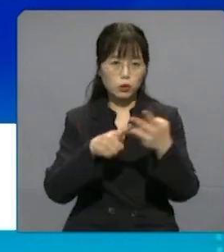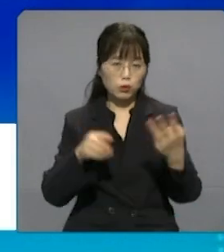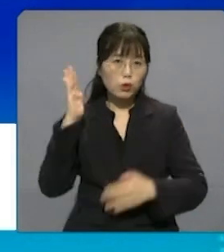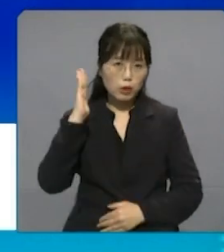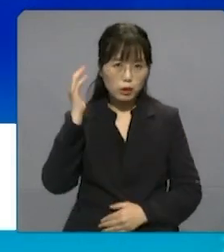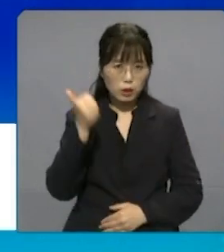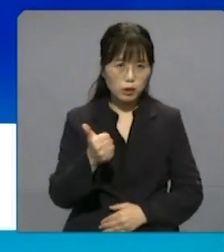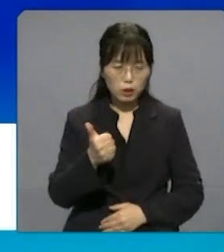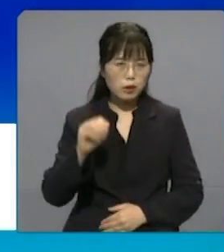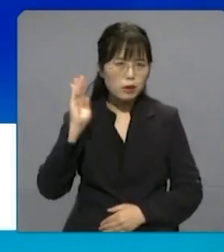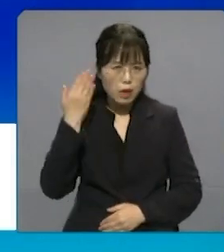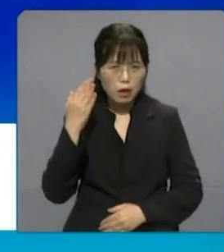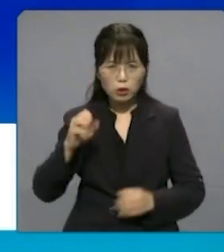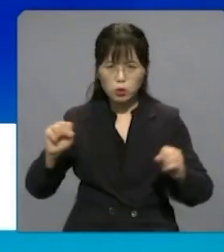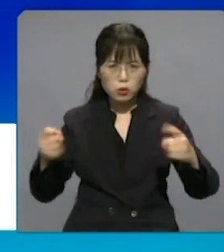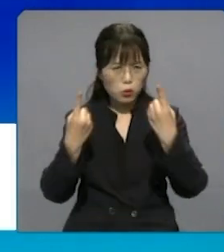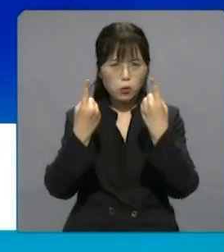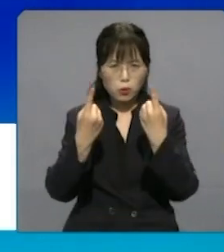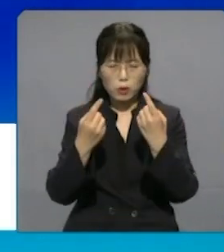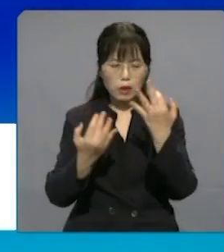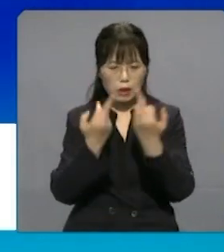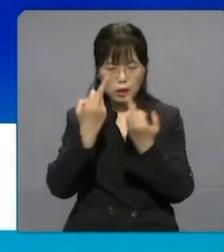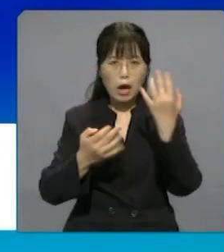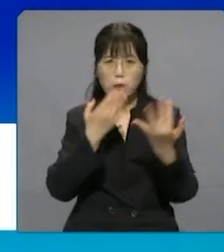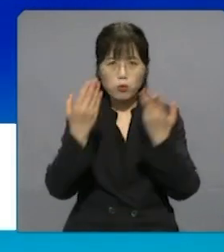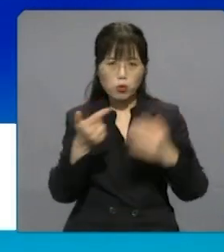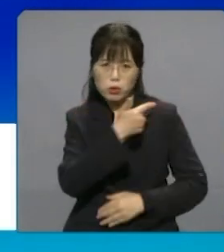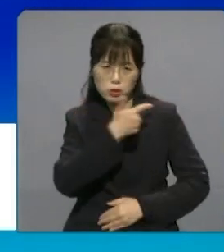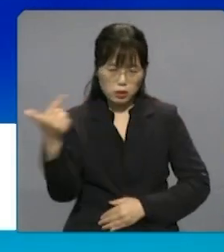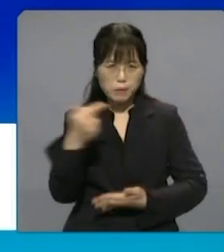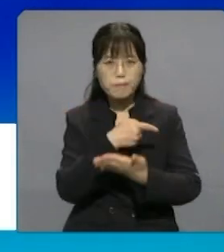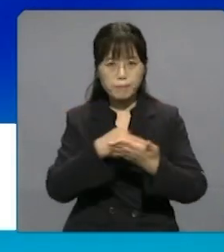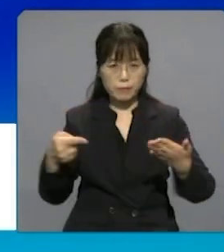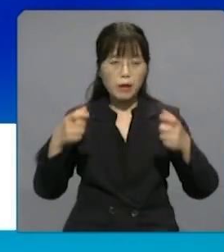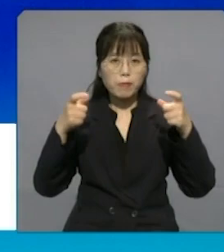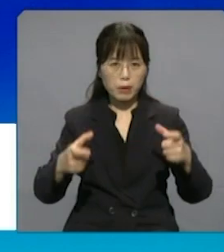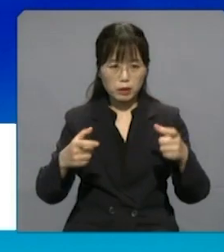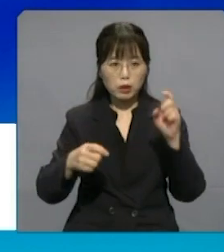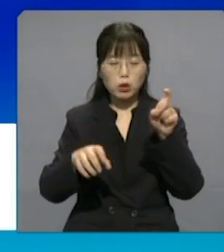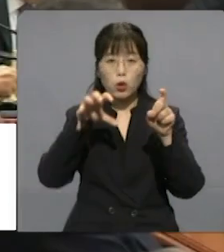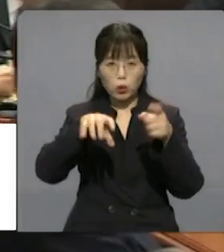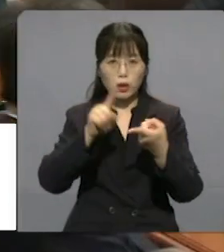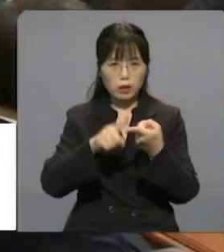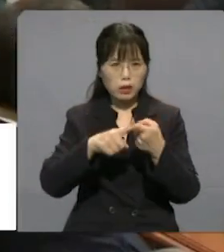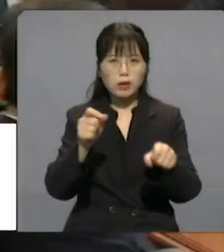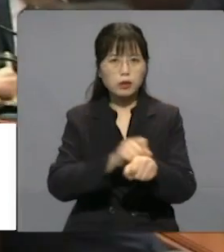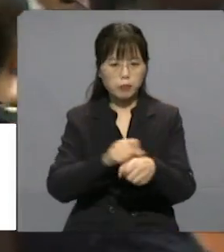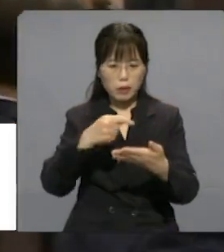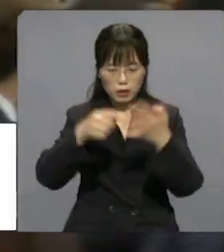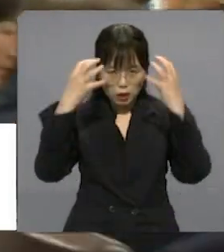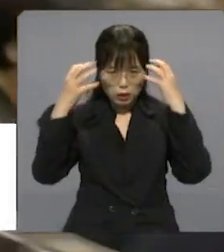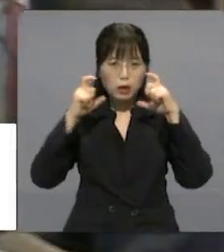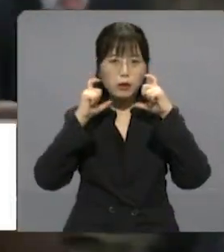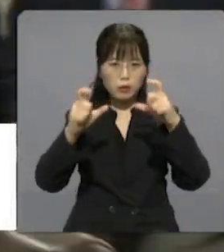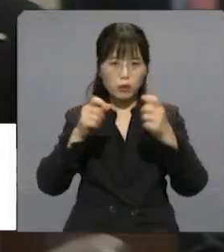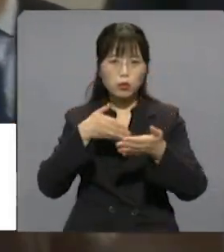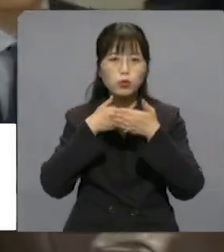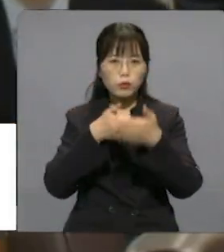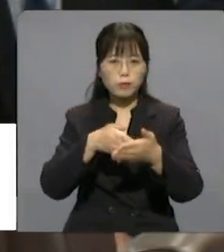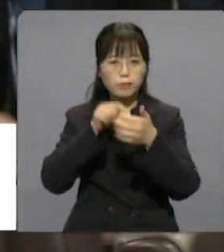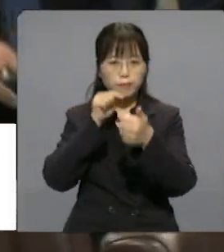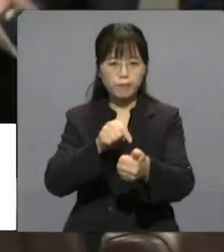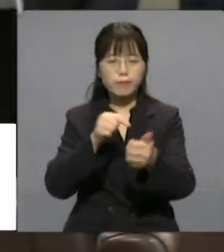윤석열 대통령이 최근 동시다발적인 산불로 큰 피해를 입은 지역 10곳에 대해 특별 재난지역 선포를